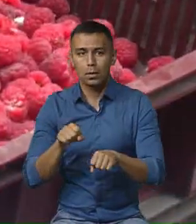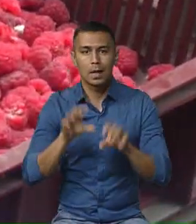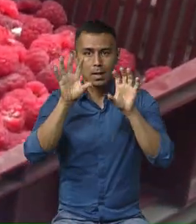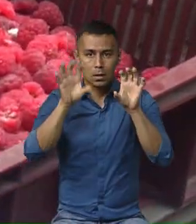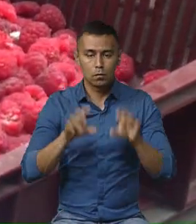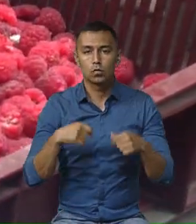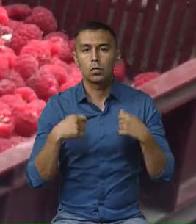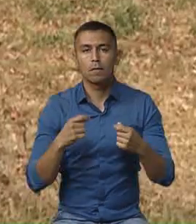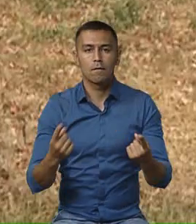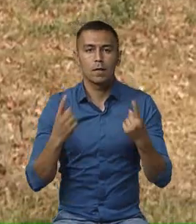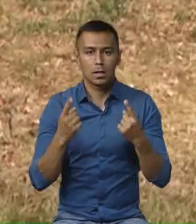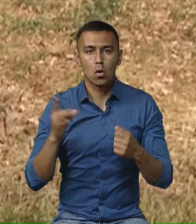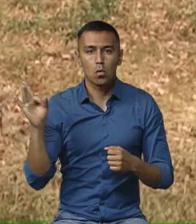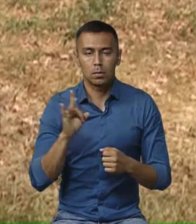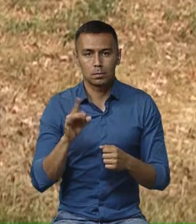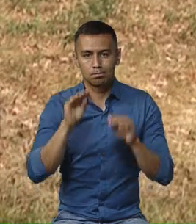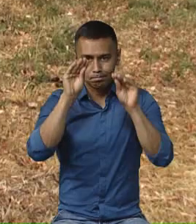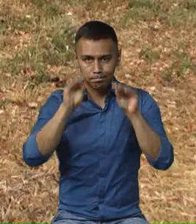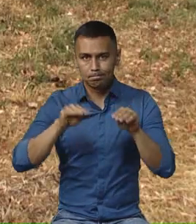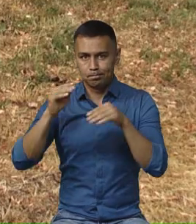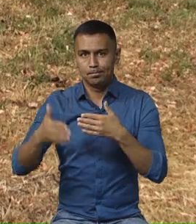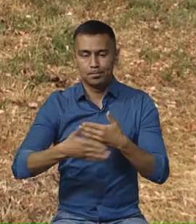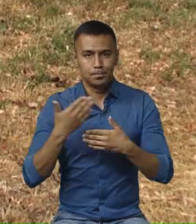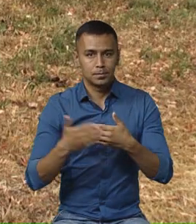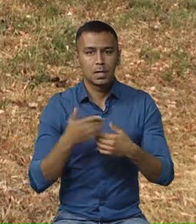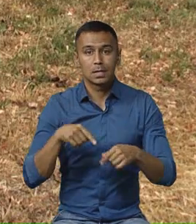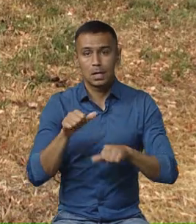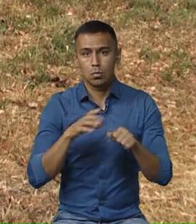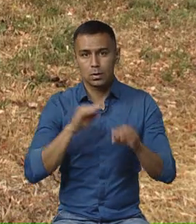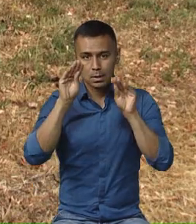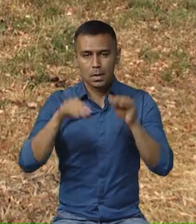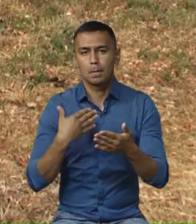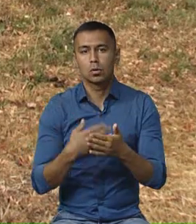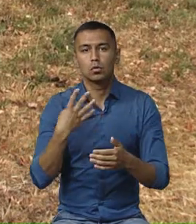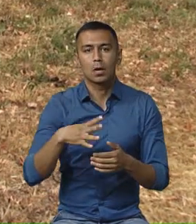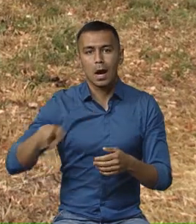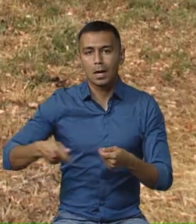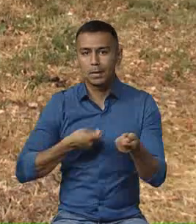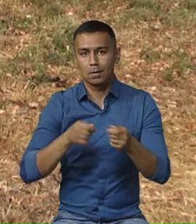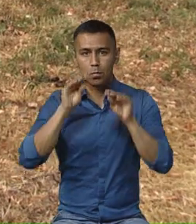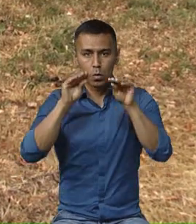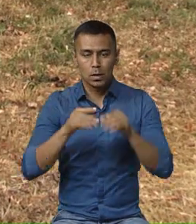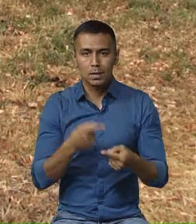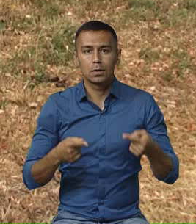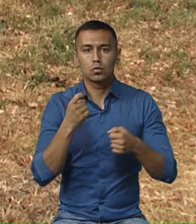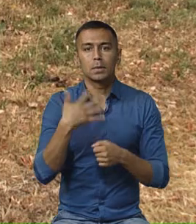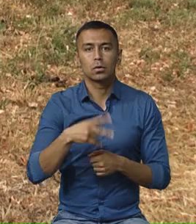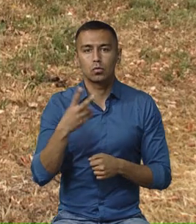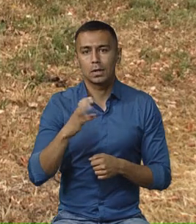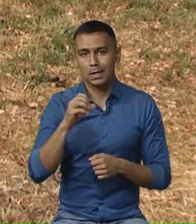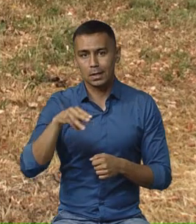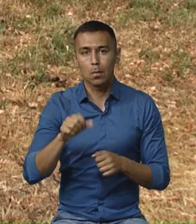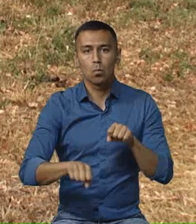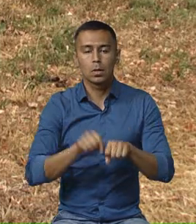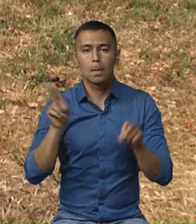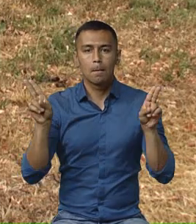несанкціонованій торгівлі у великих масштабах складають протоколи. За цей рік було складено близько 40 адміністративних протоколів згідно 152 статті за